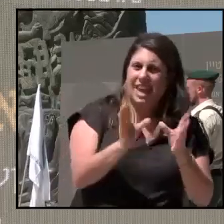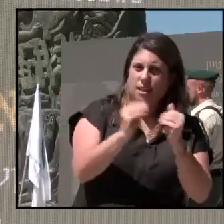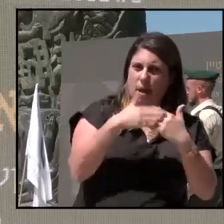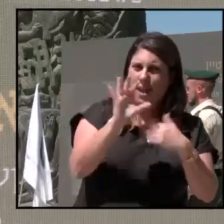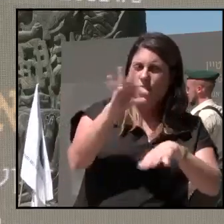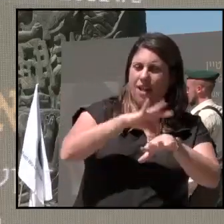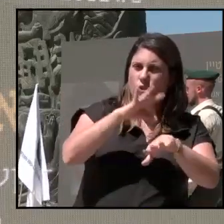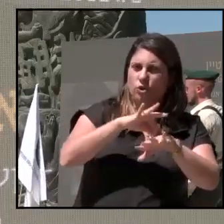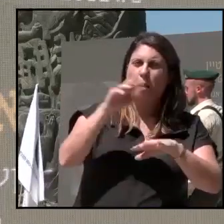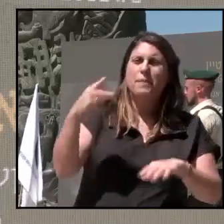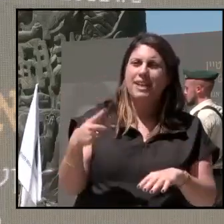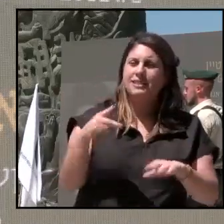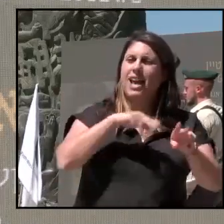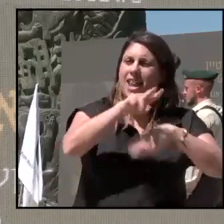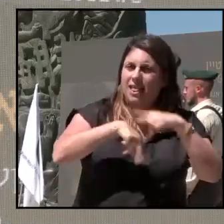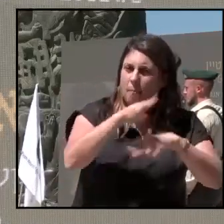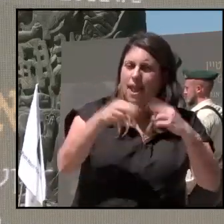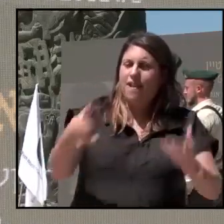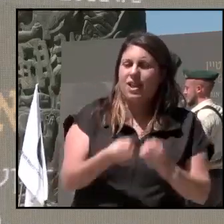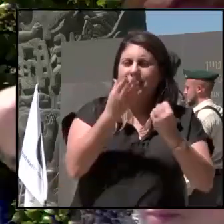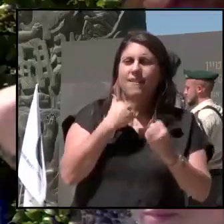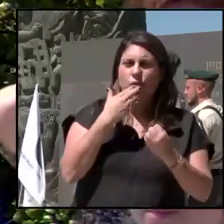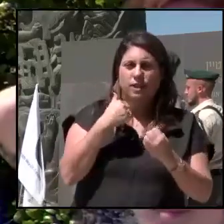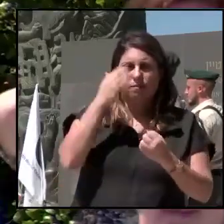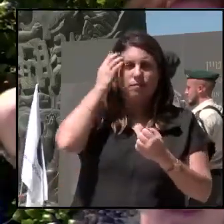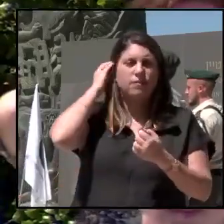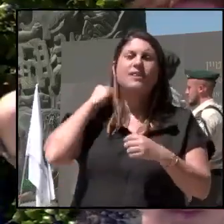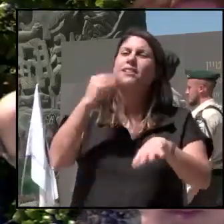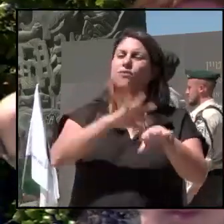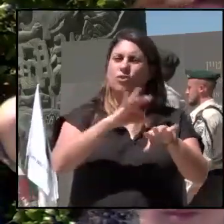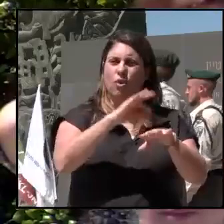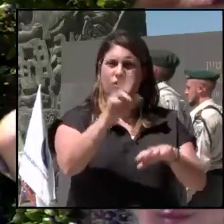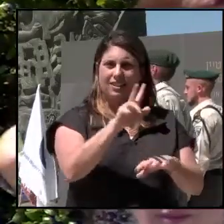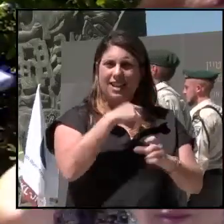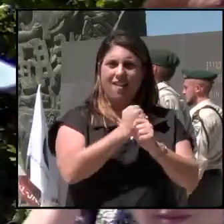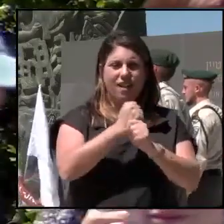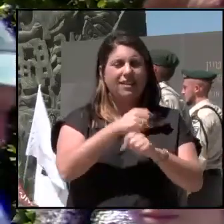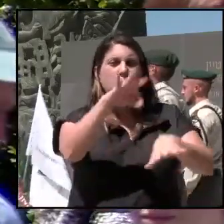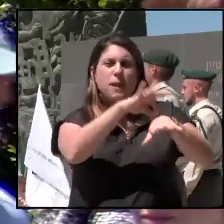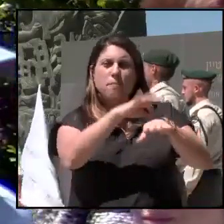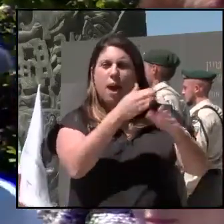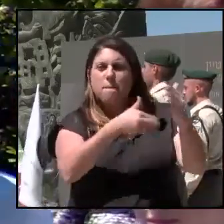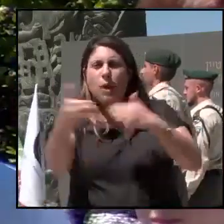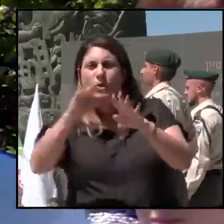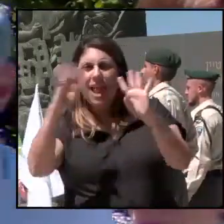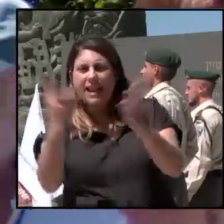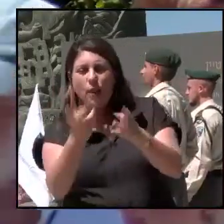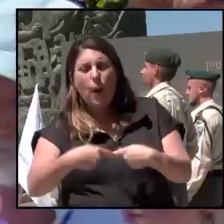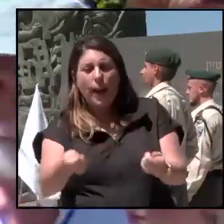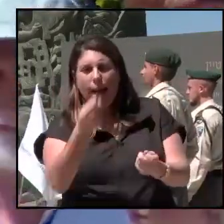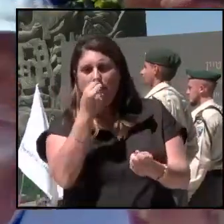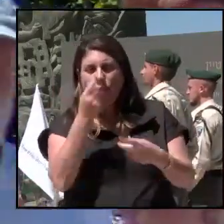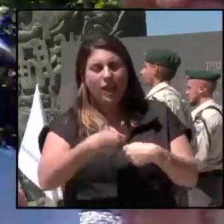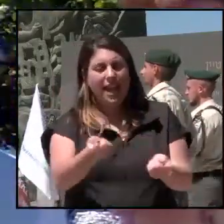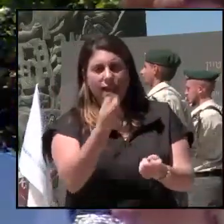דוקטור פינחס צ'רניאק לטפל ולהציל יהודים. דוקטור צ'רניאק עבד במרפאה מחוץ לגטו, שם חילק מזון